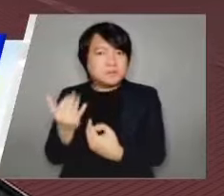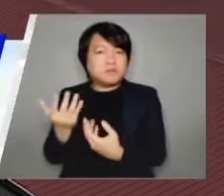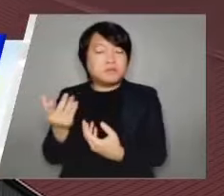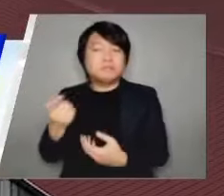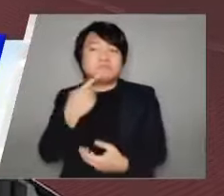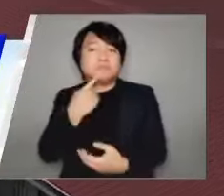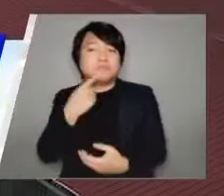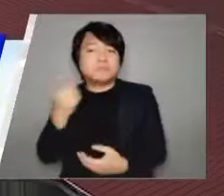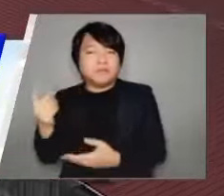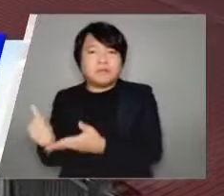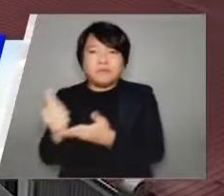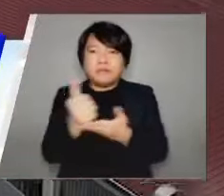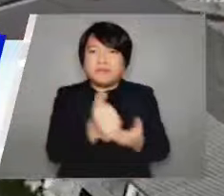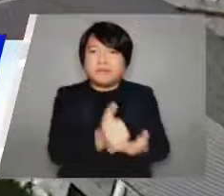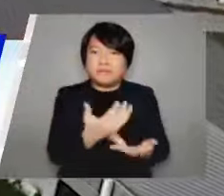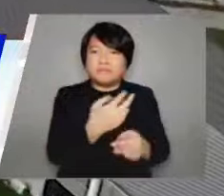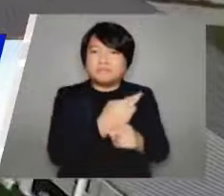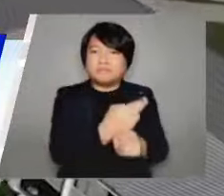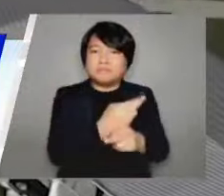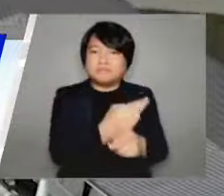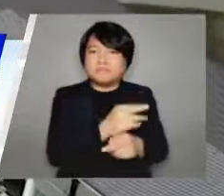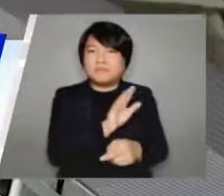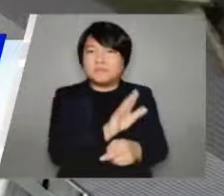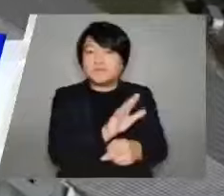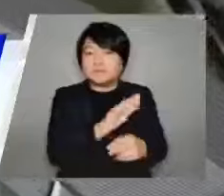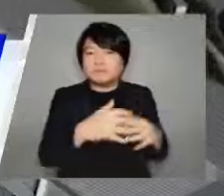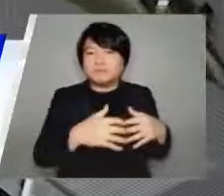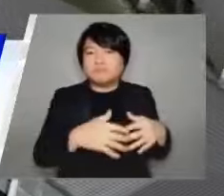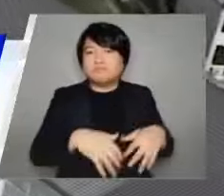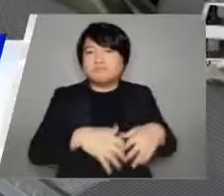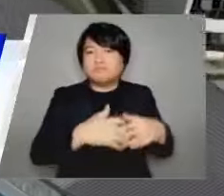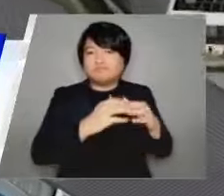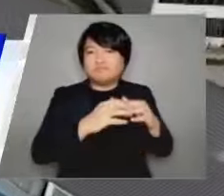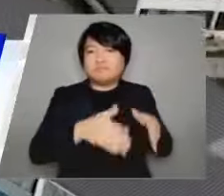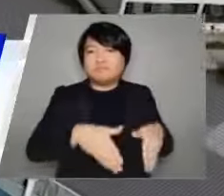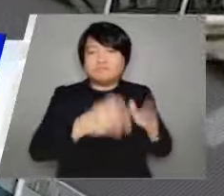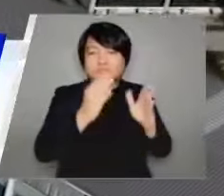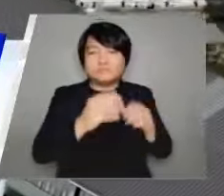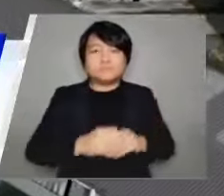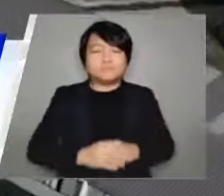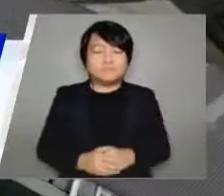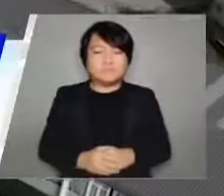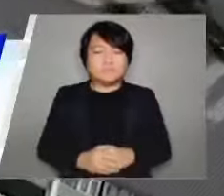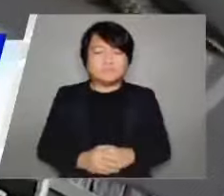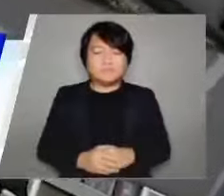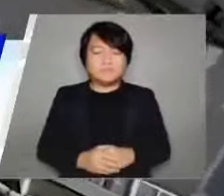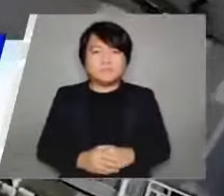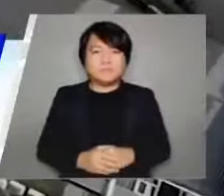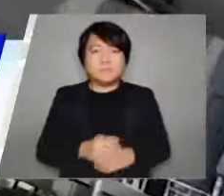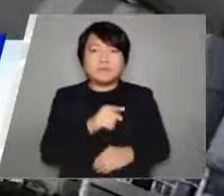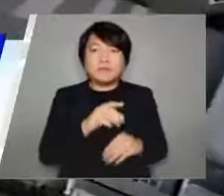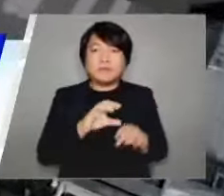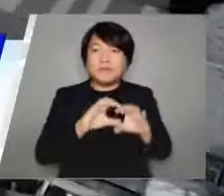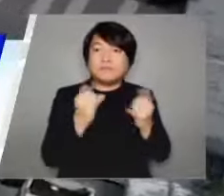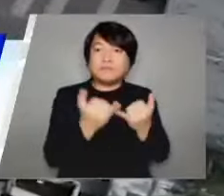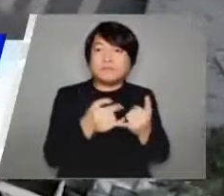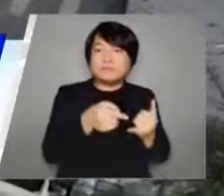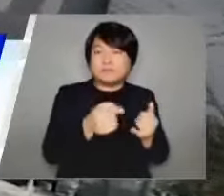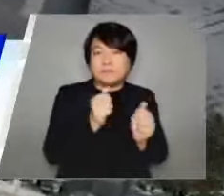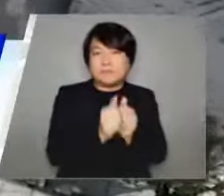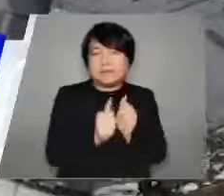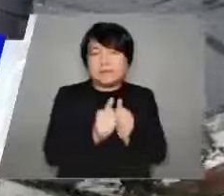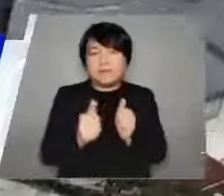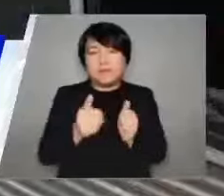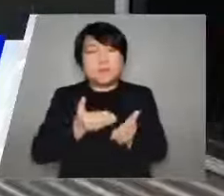sa pag-aayos ng kanilang pasilidad. Kasama raw ang kumpanya sa private sector na nagsagawa ng Ride for a Cause bilang bahagi ng